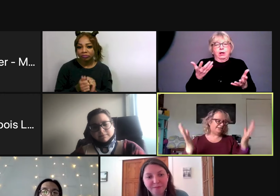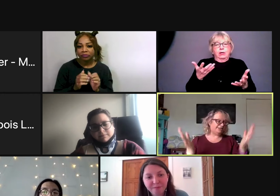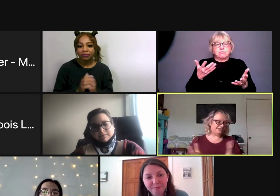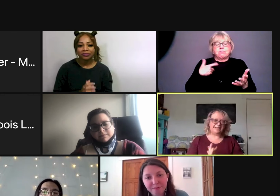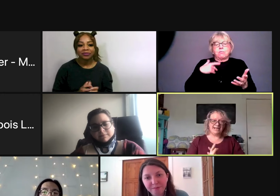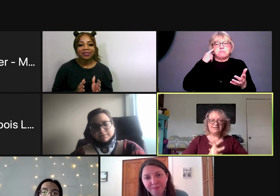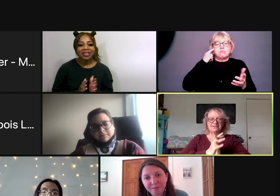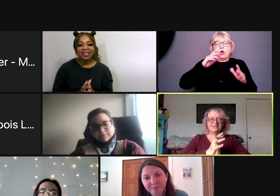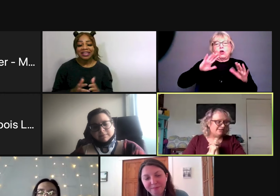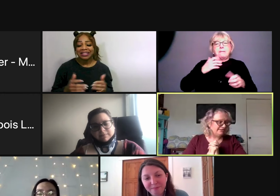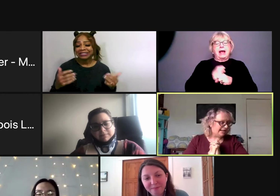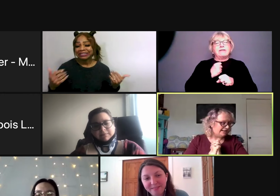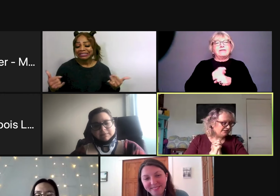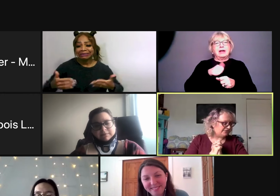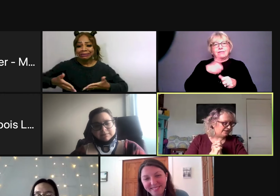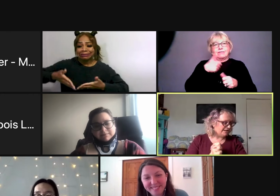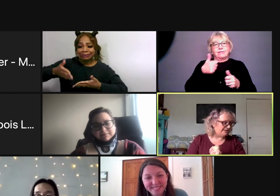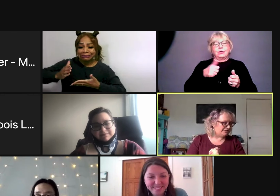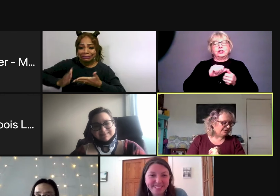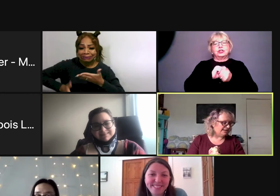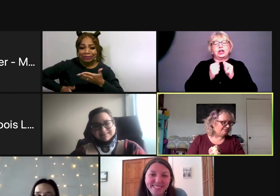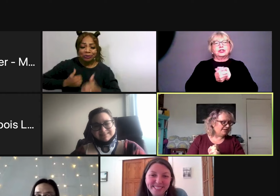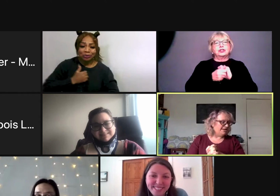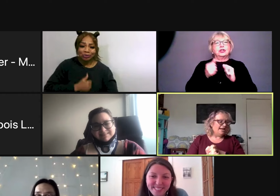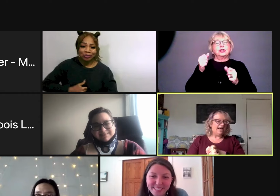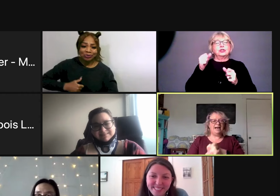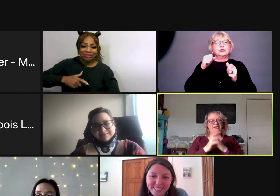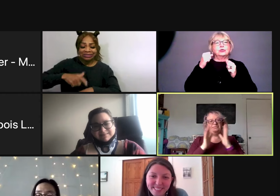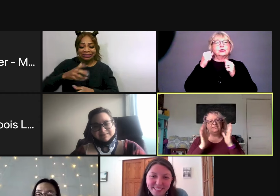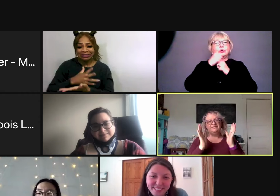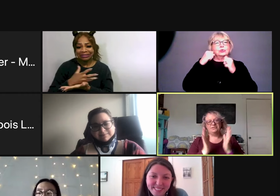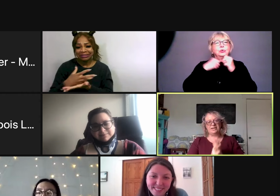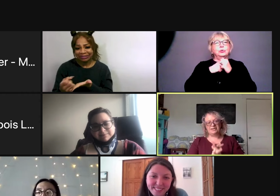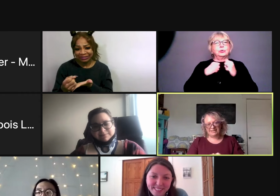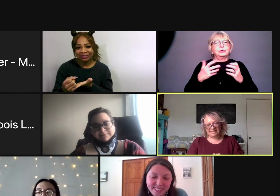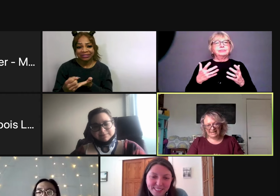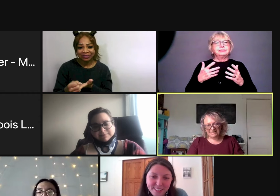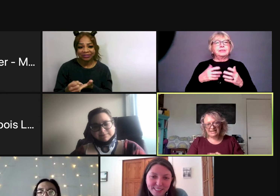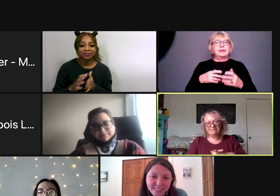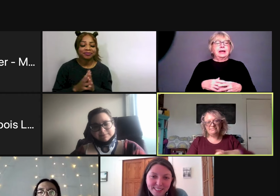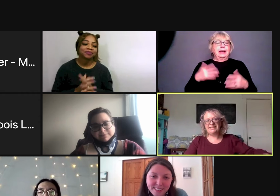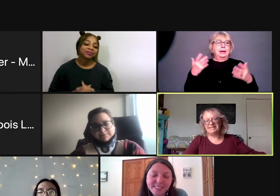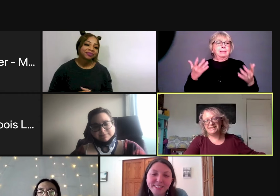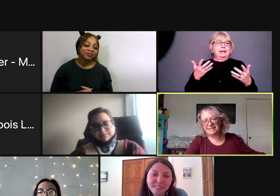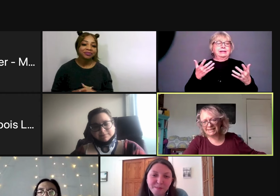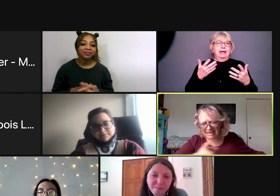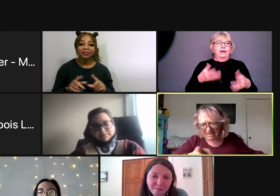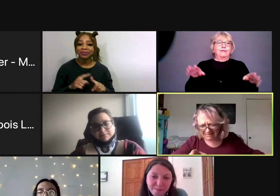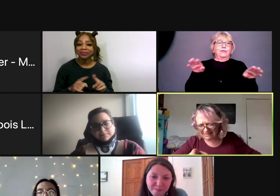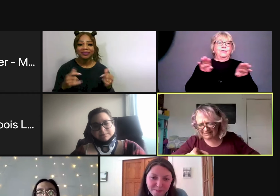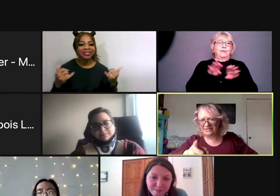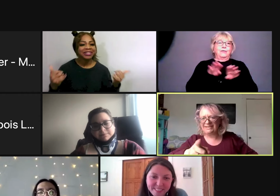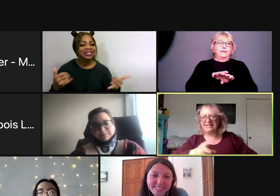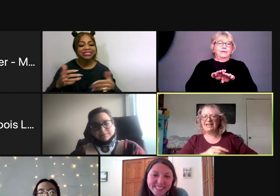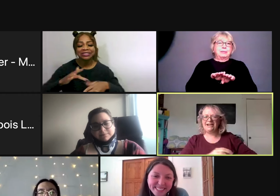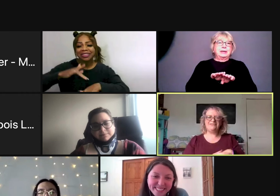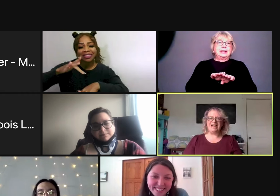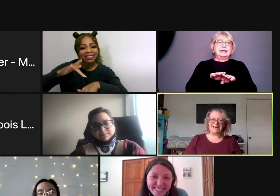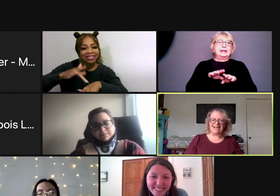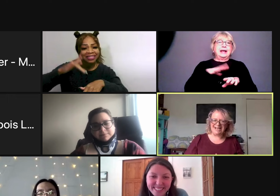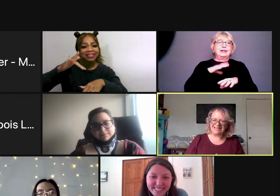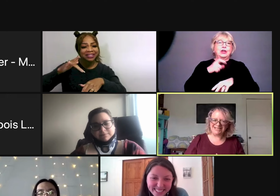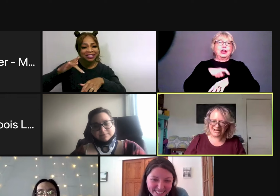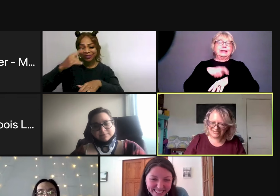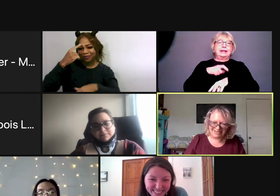changements à ces structures donc on arrive à la clôture de cette journée je m'excuse on a eu un temps limité